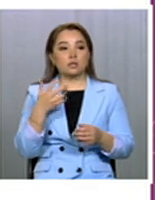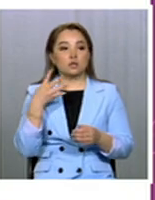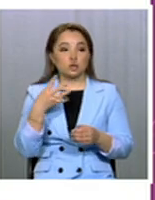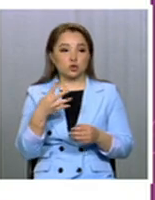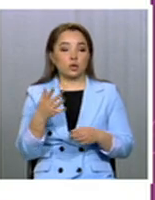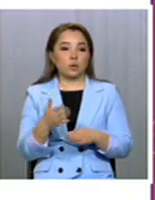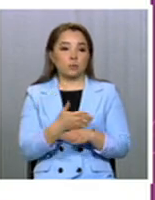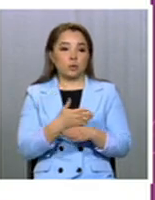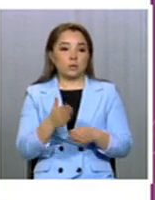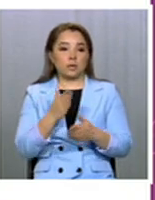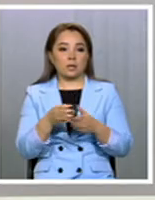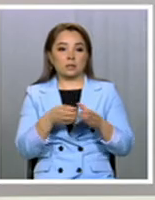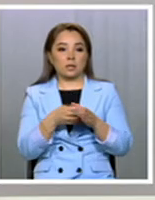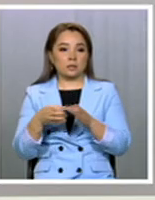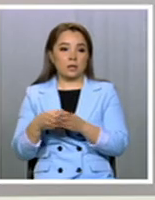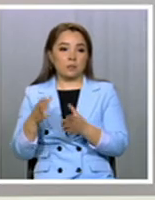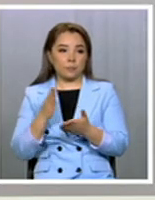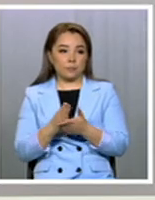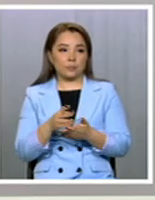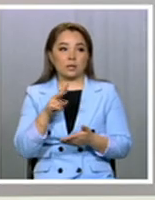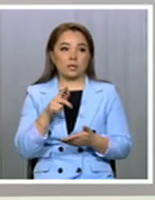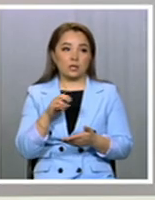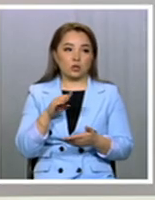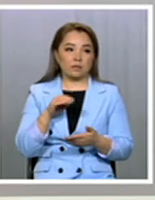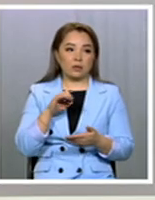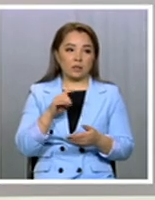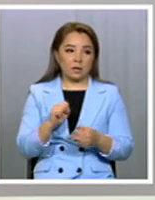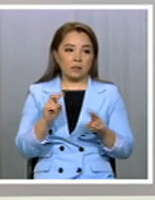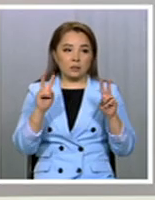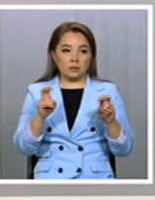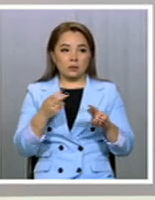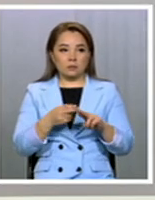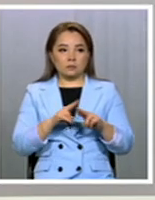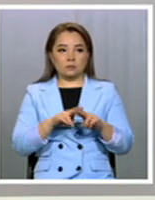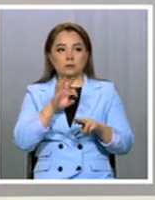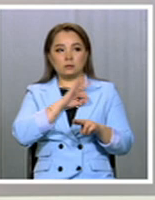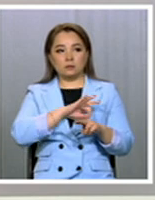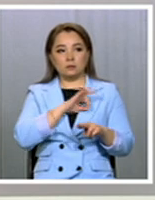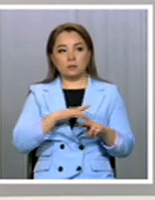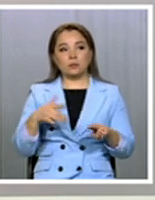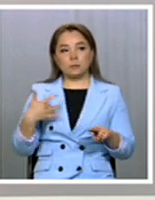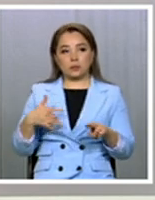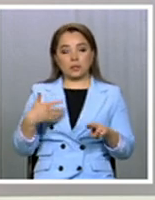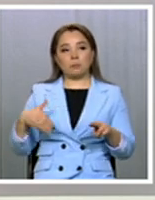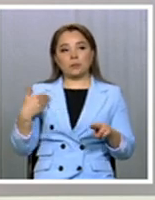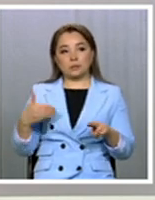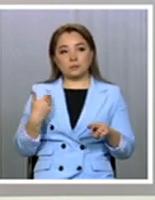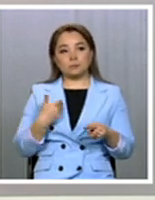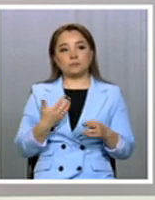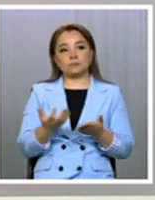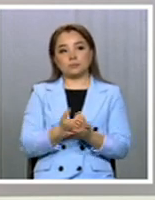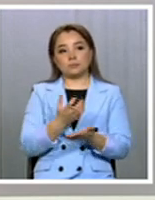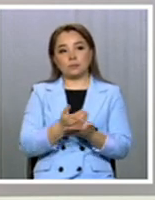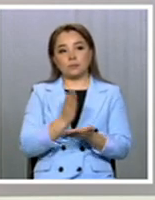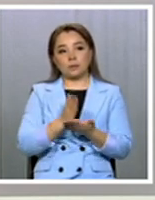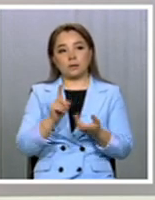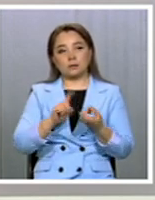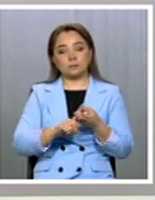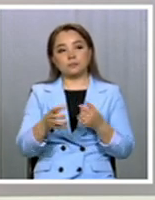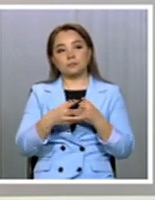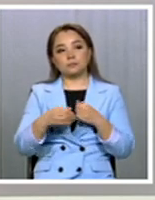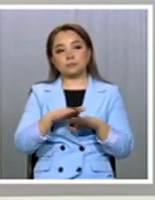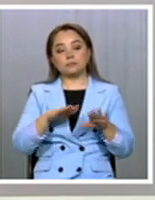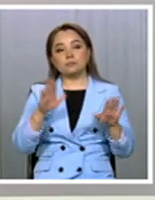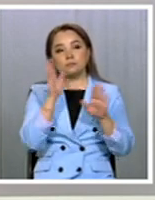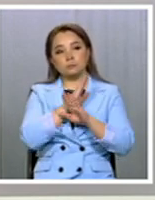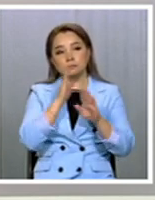ресурстар болып бөлінеді. Литосфералық ресурстар: минералдық пайдалы қазбалар жатады, жер табиғат ресурстары